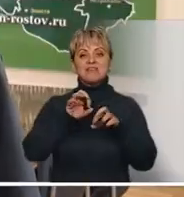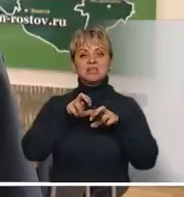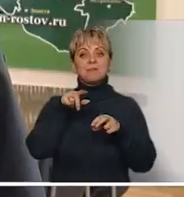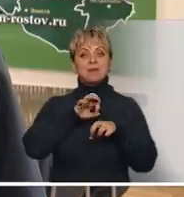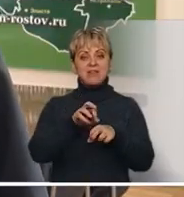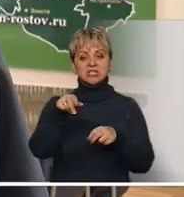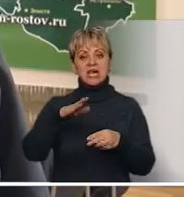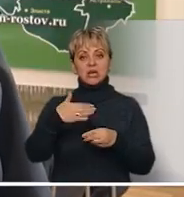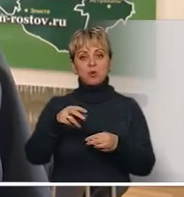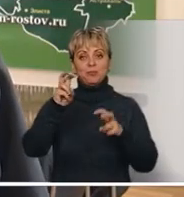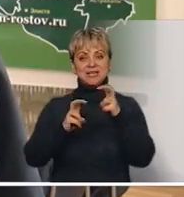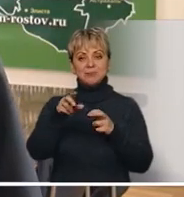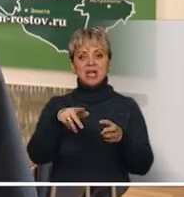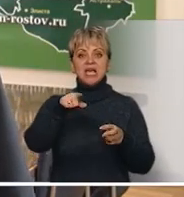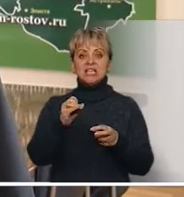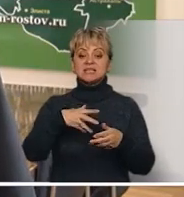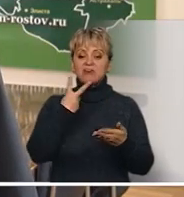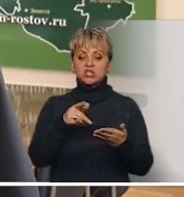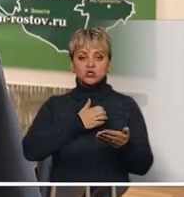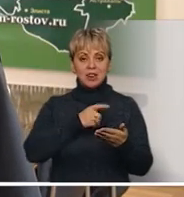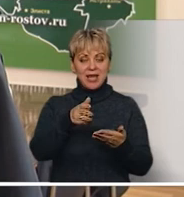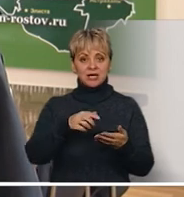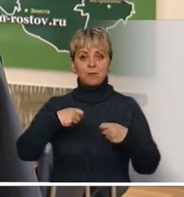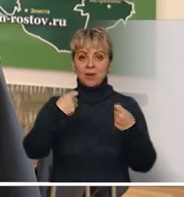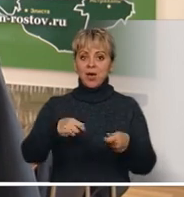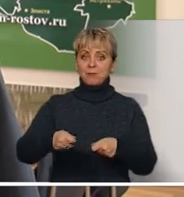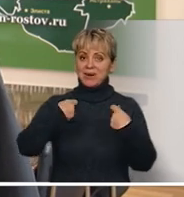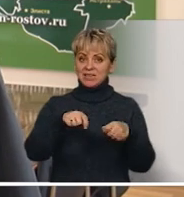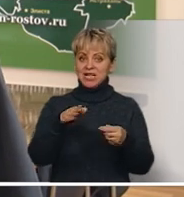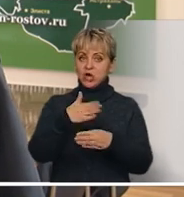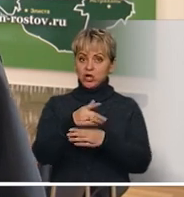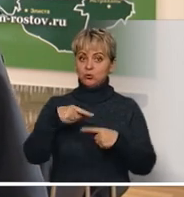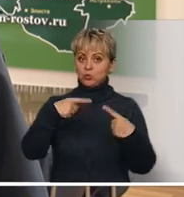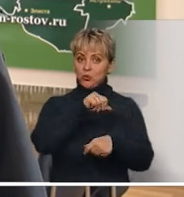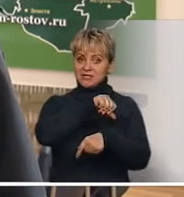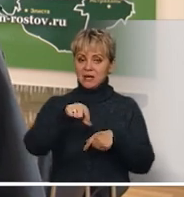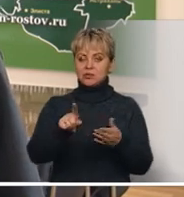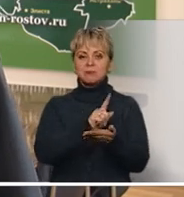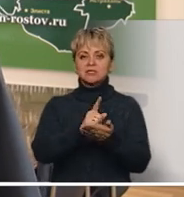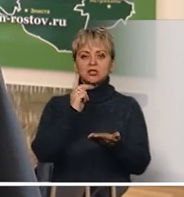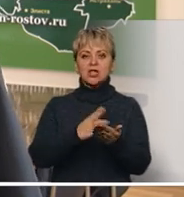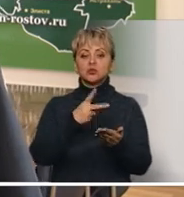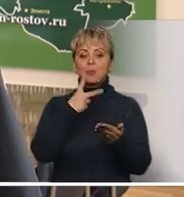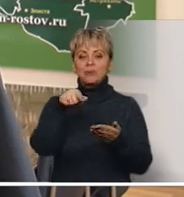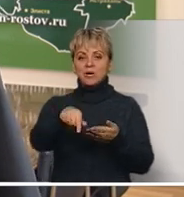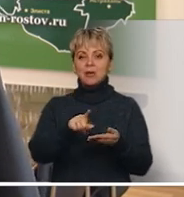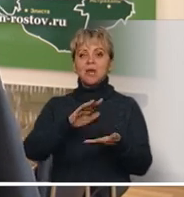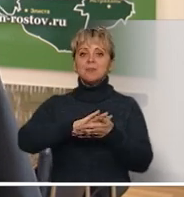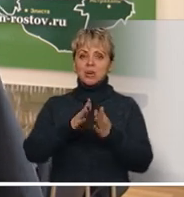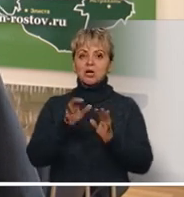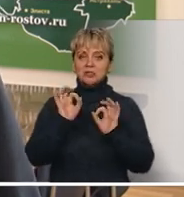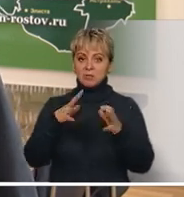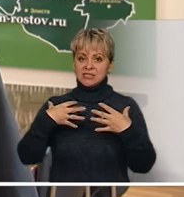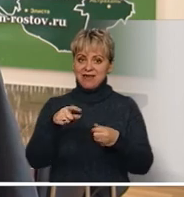При проведении обследования рыбоводное предприятие, изъявившее желание экспортировать живую товарную рыбу, обязательно должно подтвердить